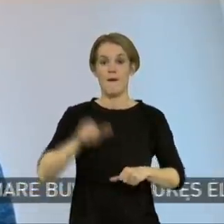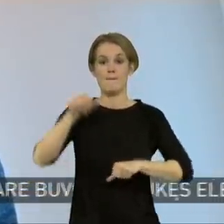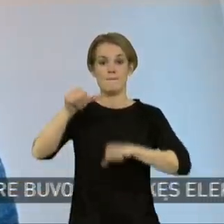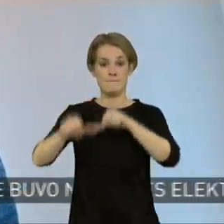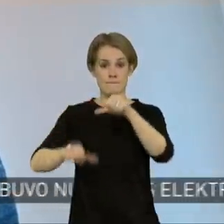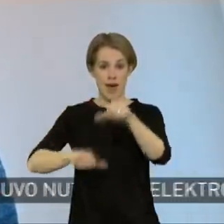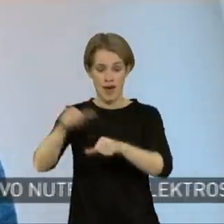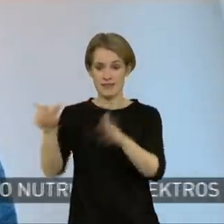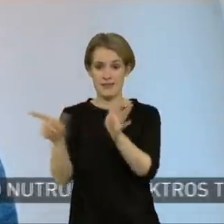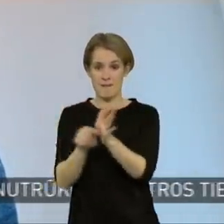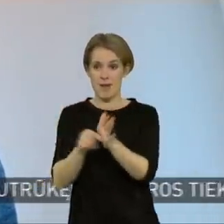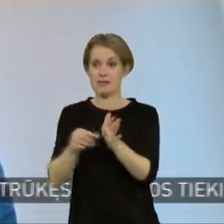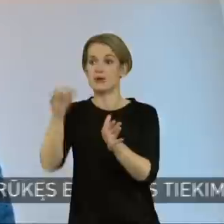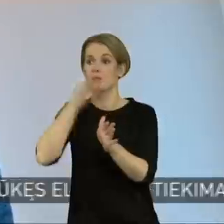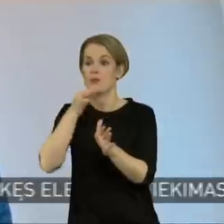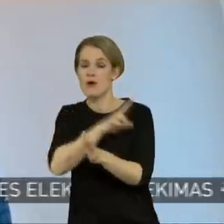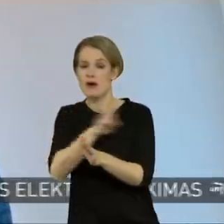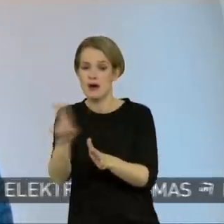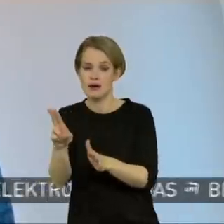netenka darbo